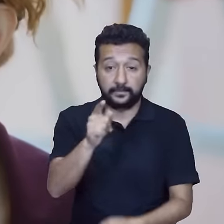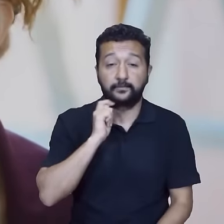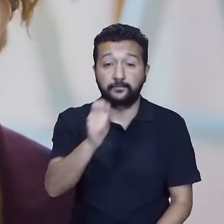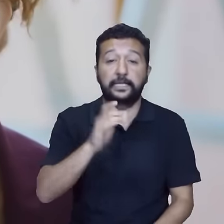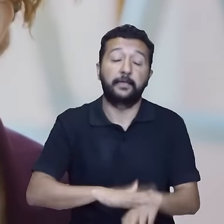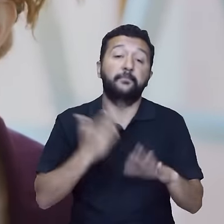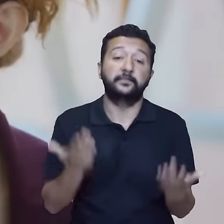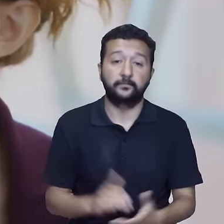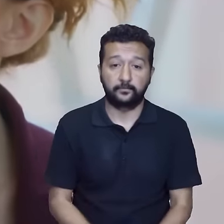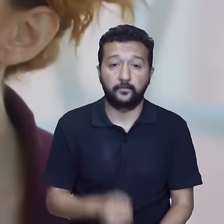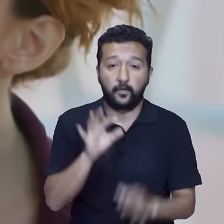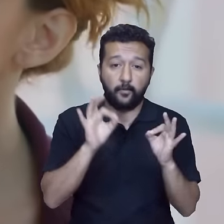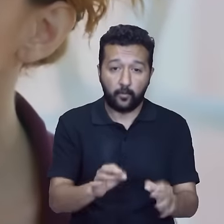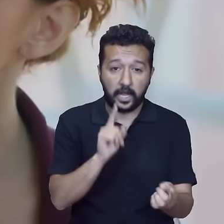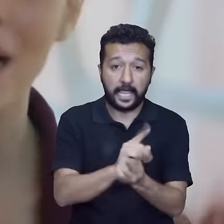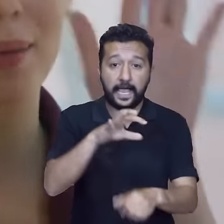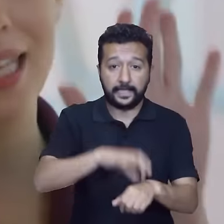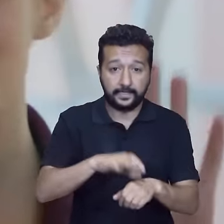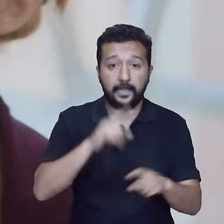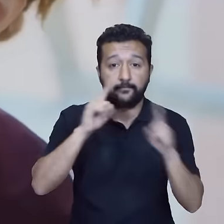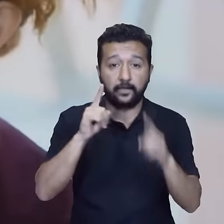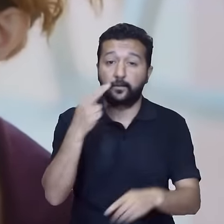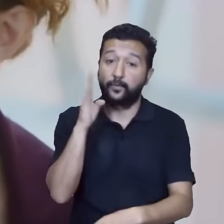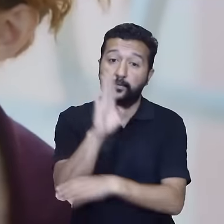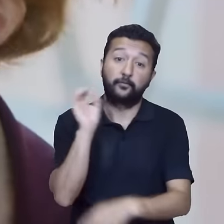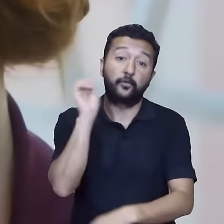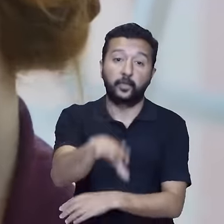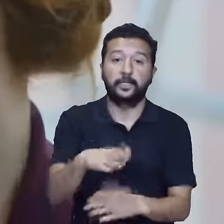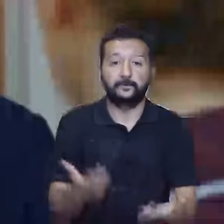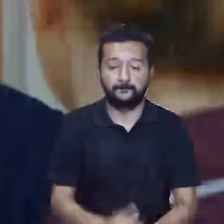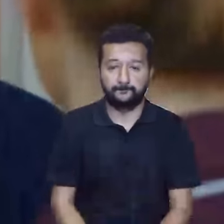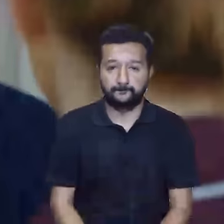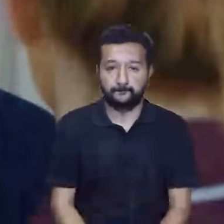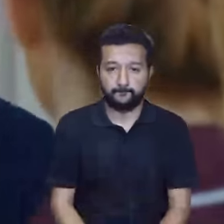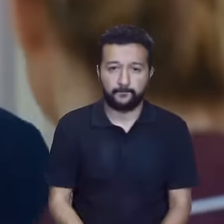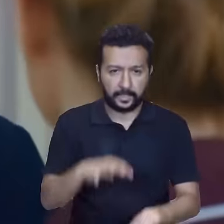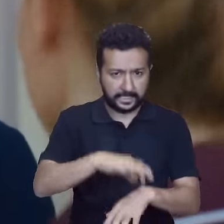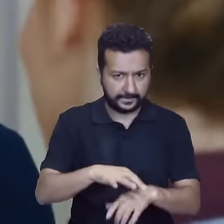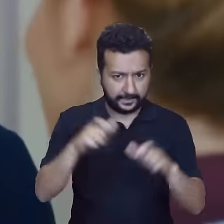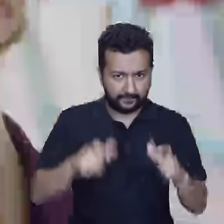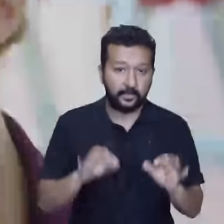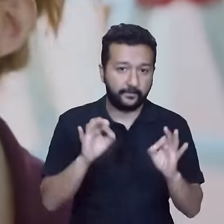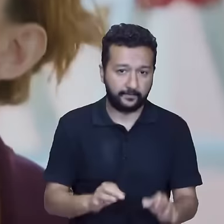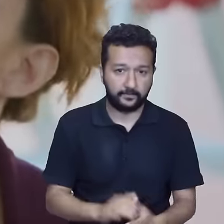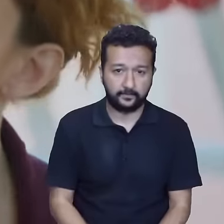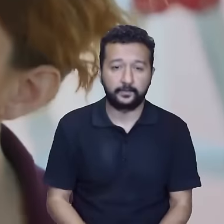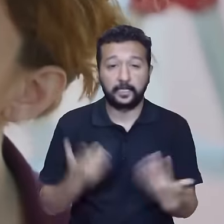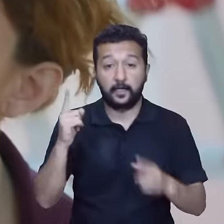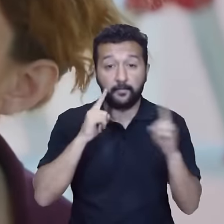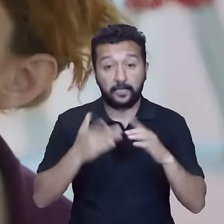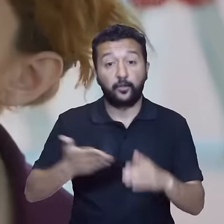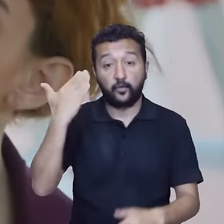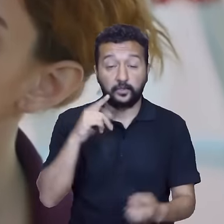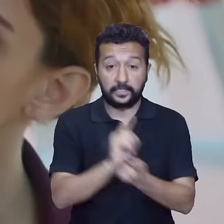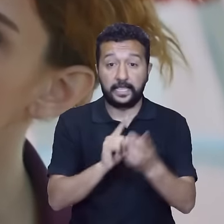trip atmazdım ki. Böyle direkt hastaneye, mahkemeden Cenk gönderirdim. Hastaneye mi? Evet. Yani